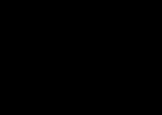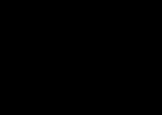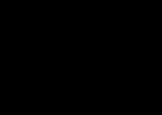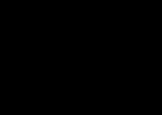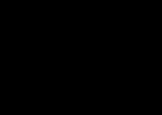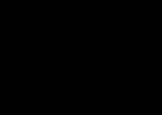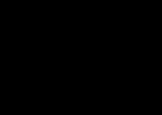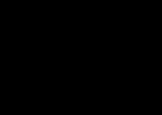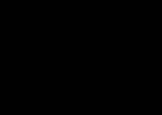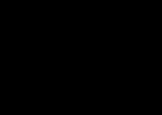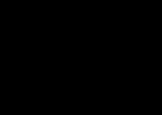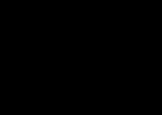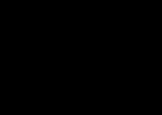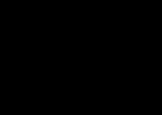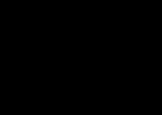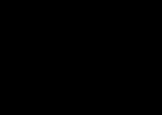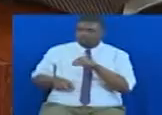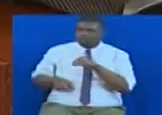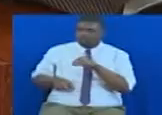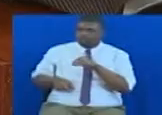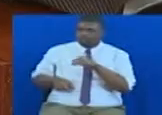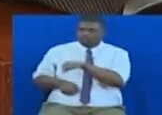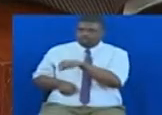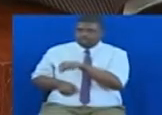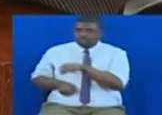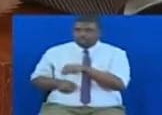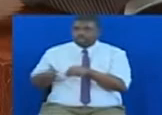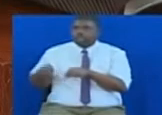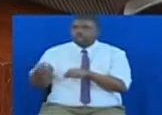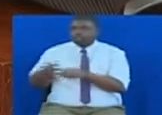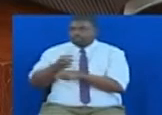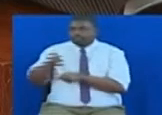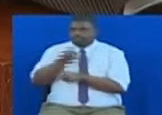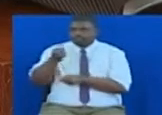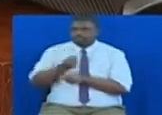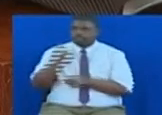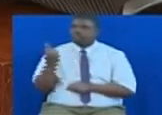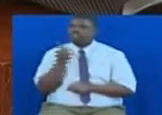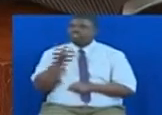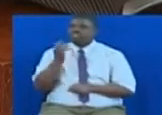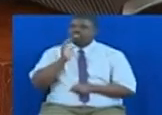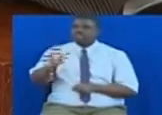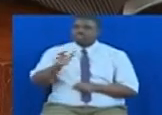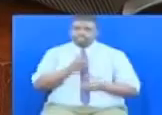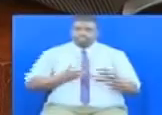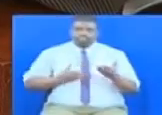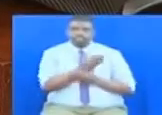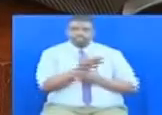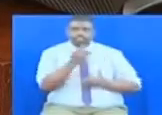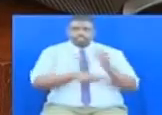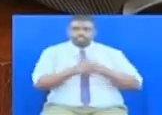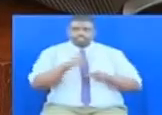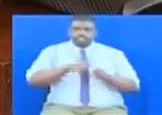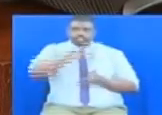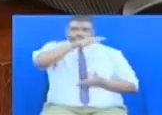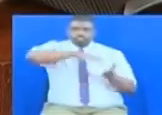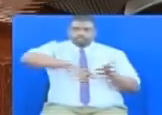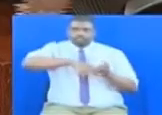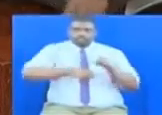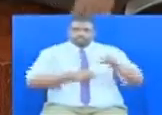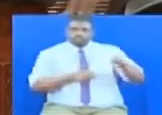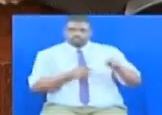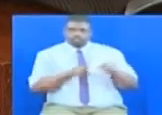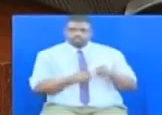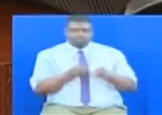kwa kazi kubwa aliyoitendea taifa lake wakati likipita katika mtihani mkubwa wa ugonjwa wa